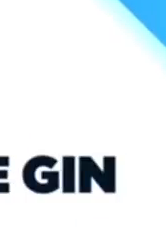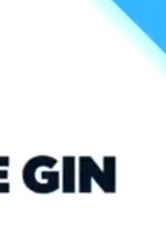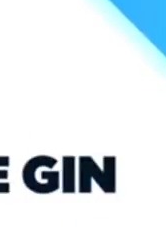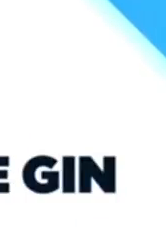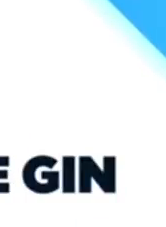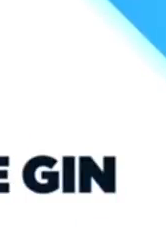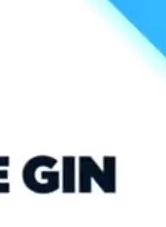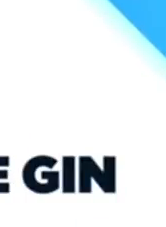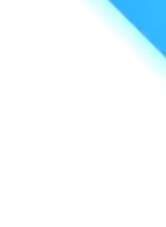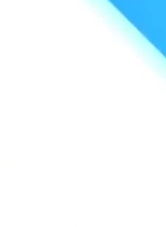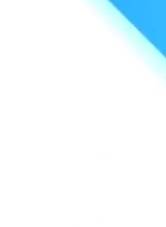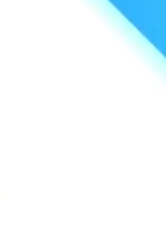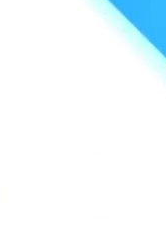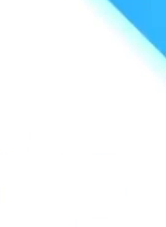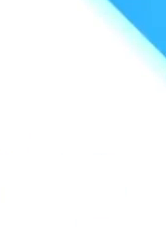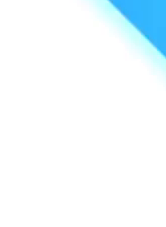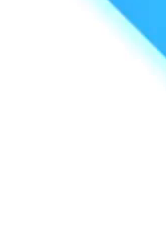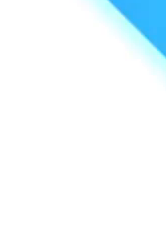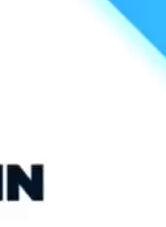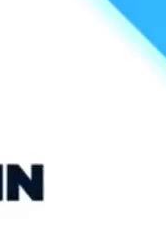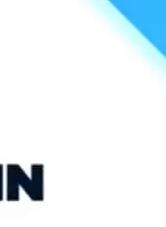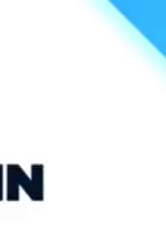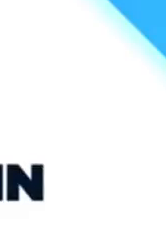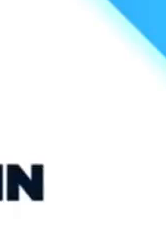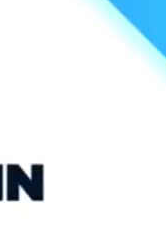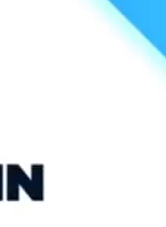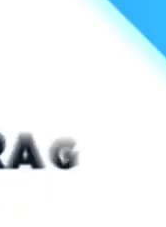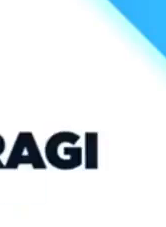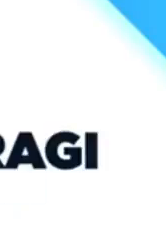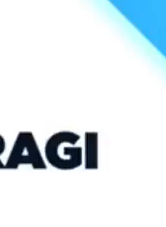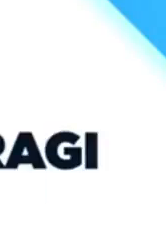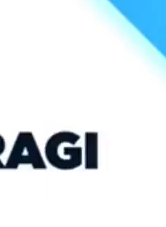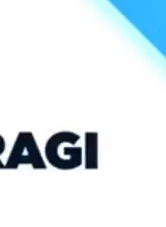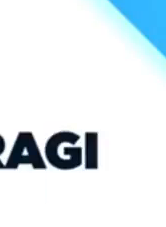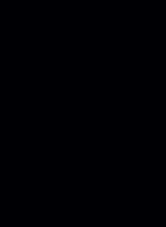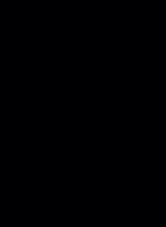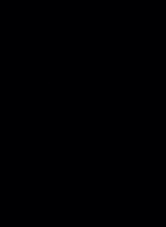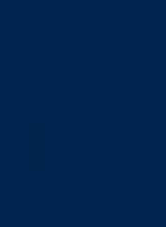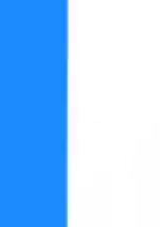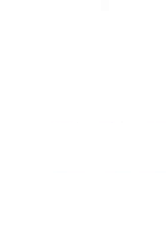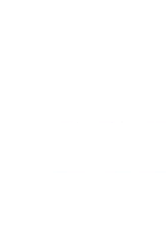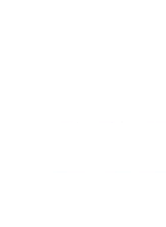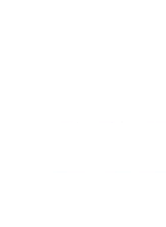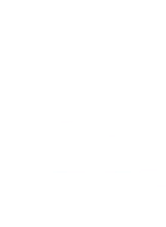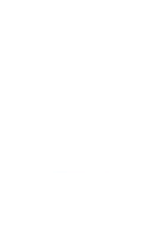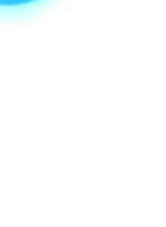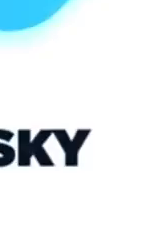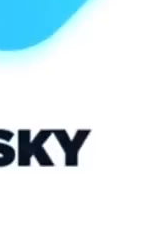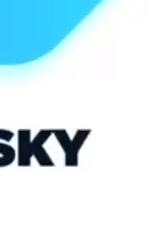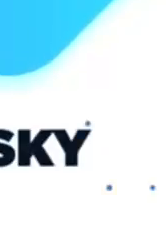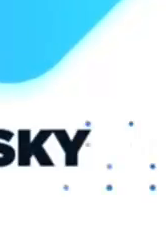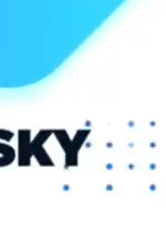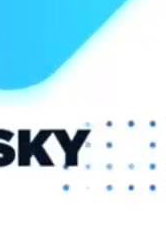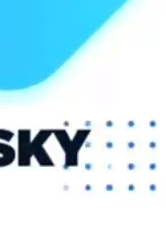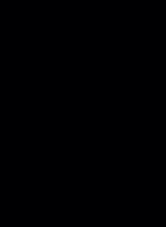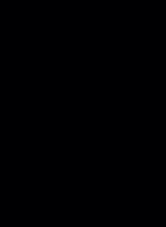Gin, Castro Gin, Medali, Rabiant Gin, Ridi Warage, GNC, Crab